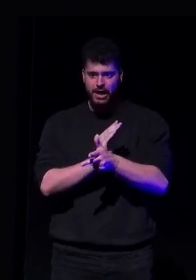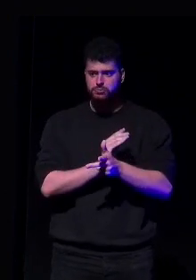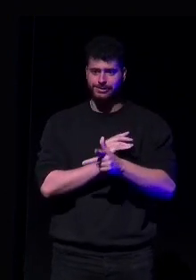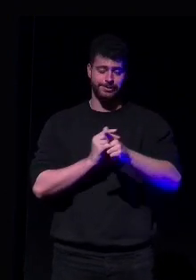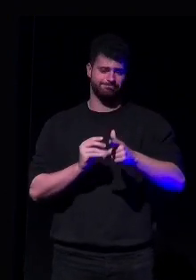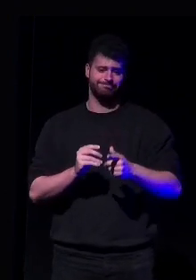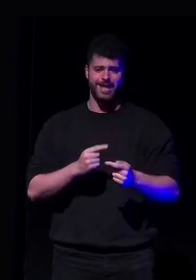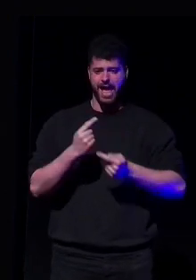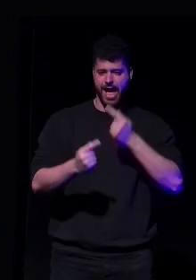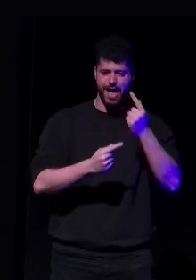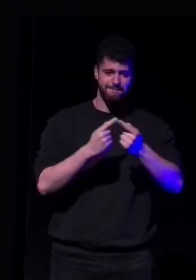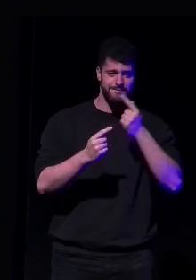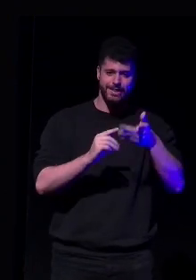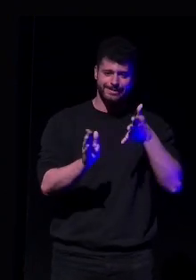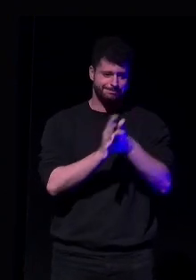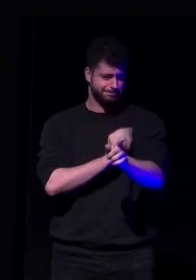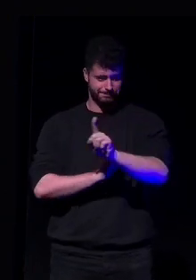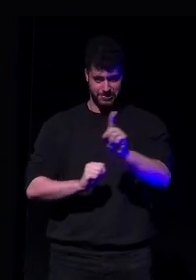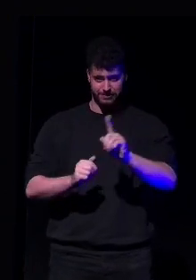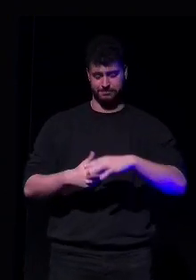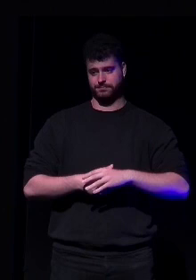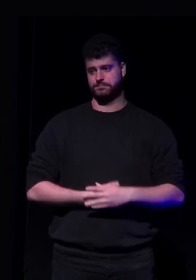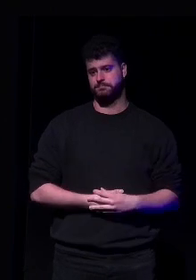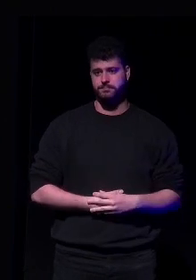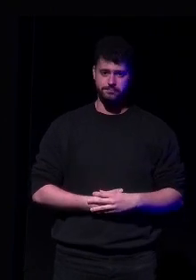tindrien accés a ser explicades.